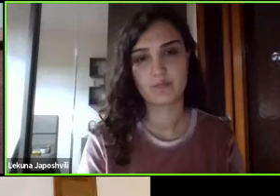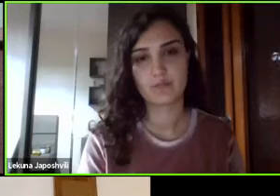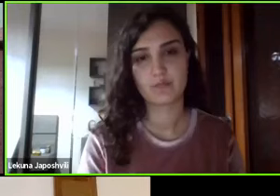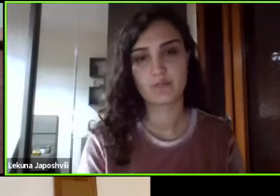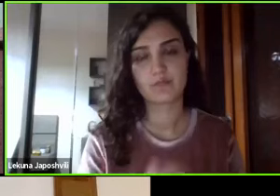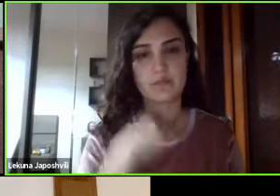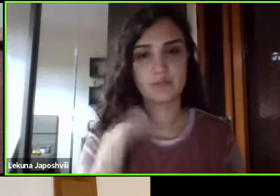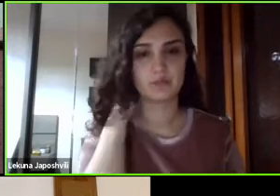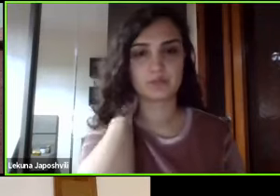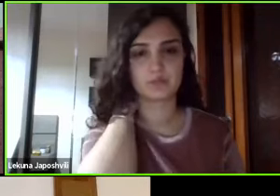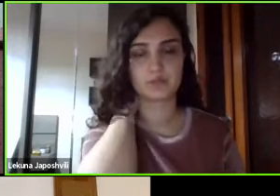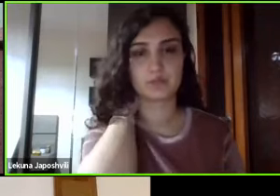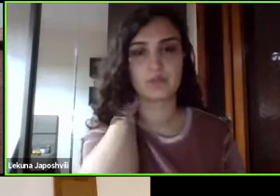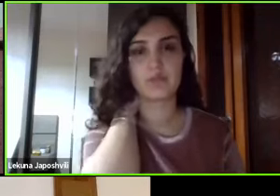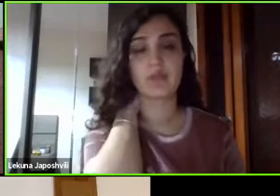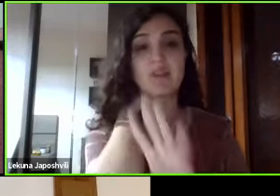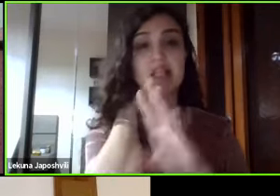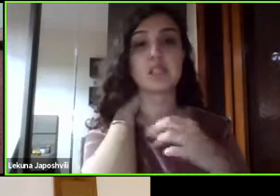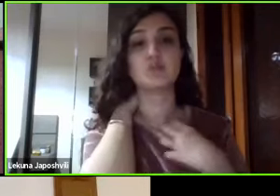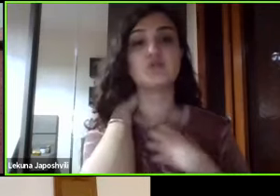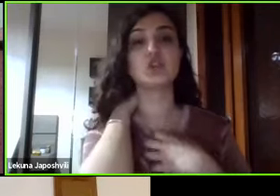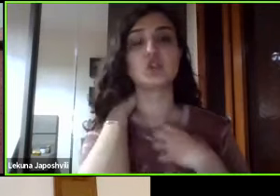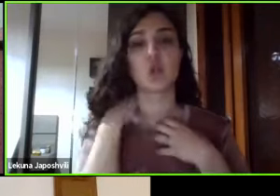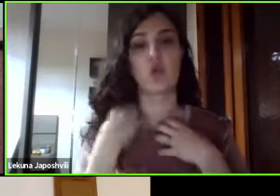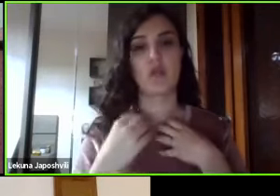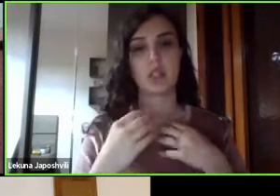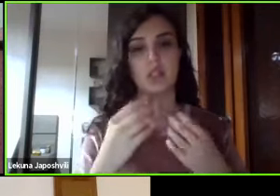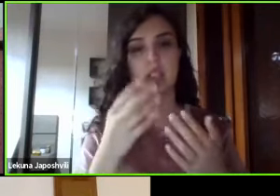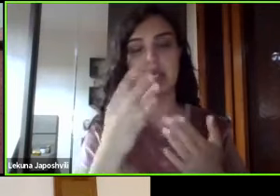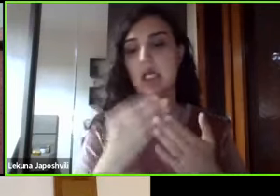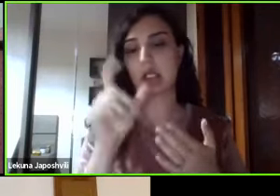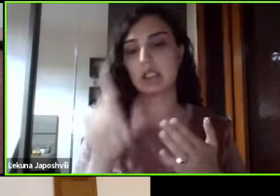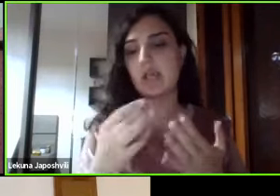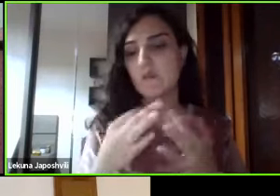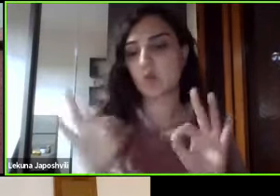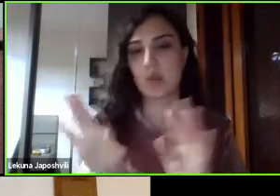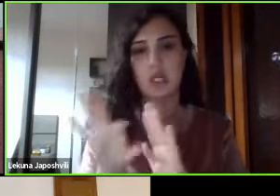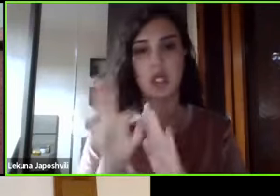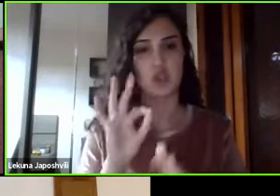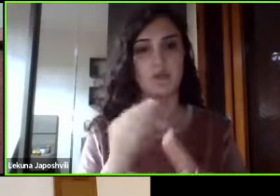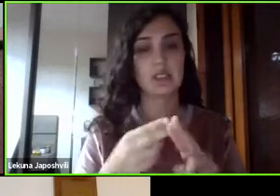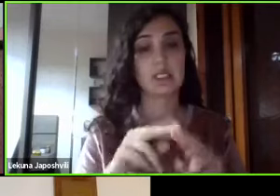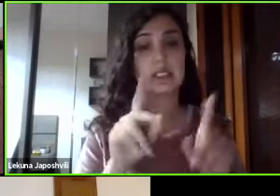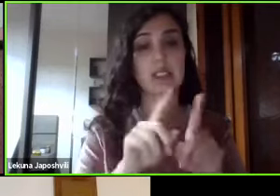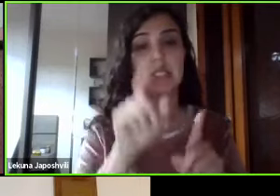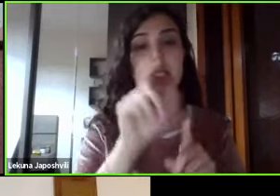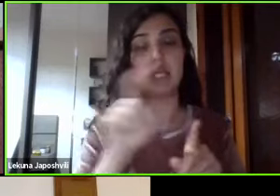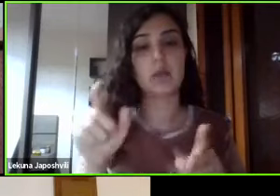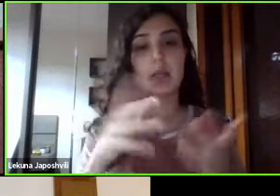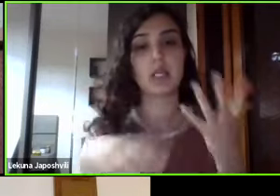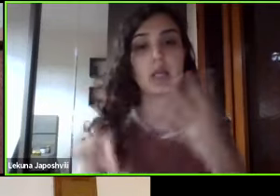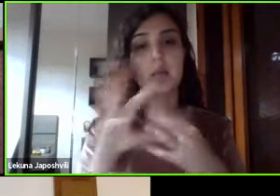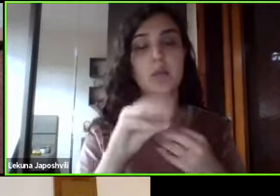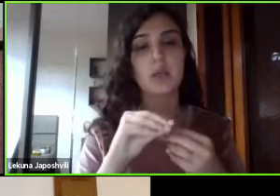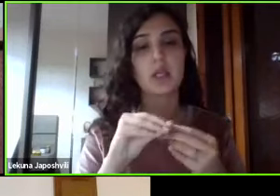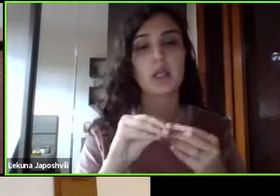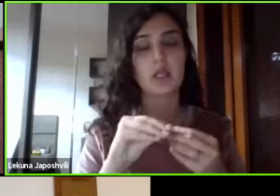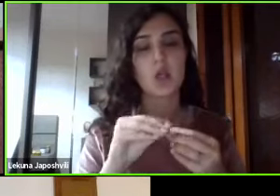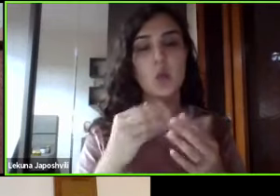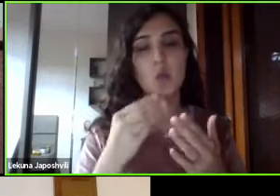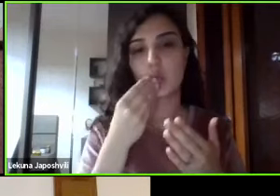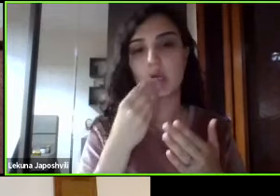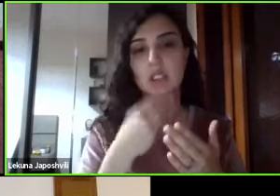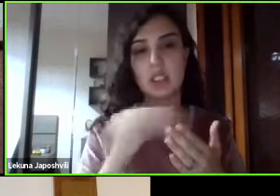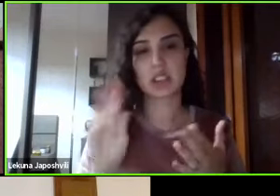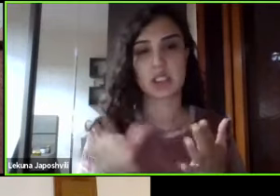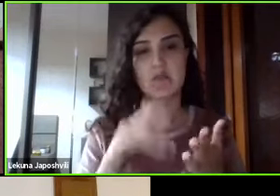აი ყველაზე ღირებულ თვისებას, რა თავისუფალი არჩევანი არის. ესეთი ადამიანები ქმნიან როგორც წესი უკეთეს ქვეყანას